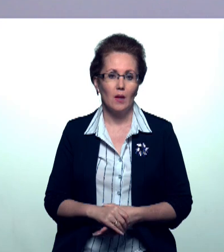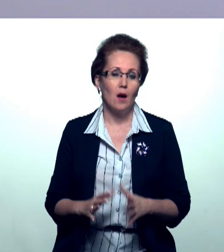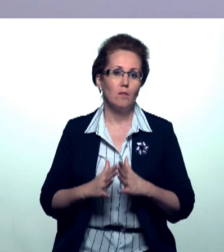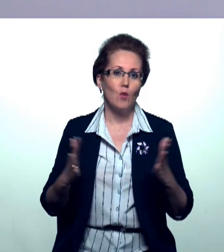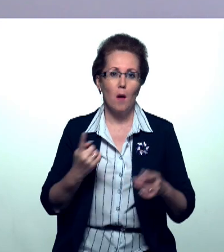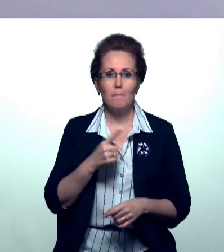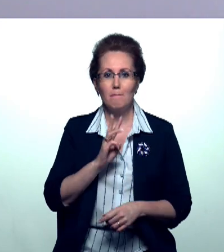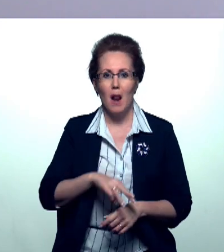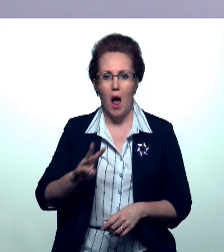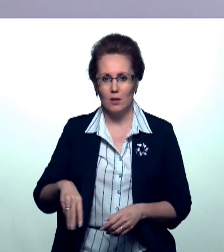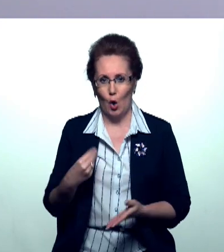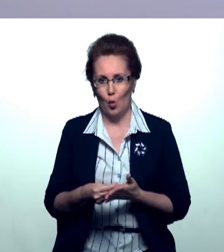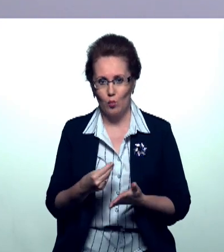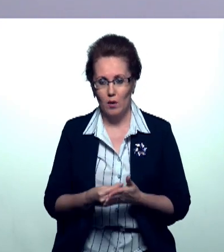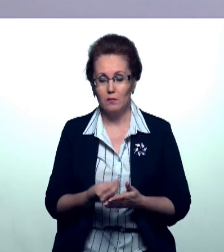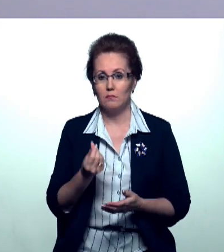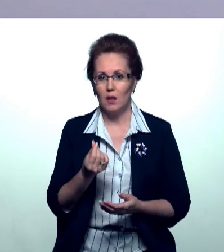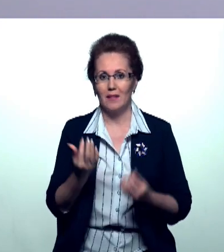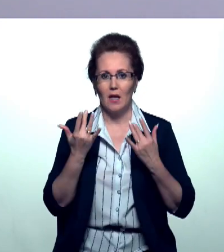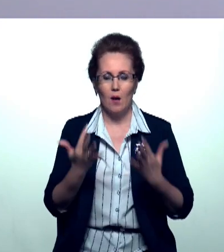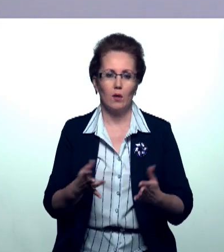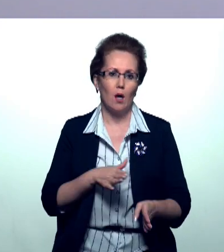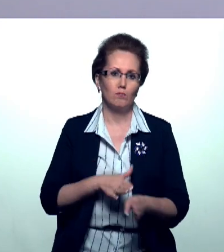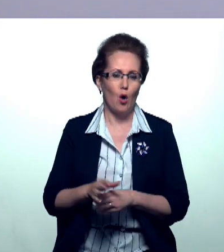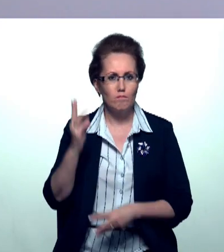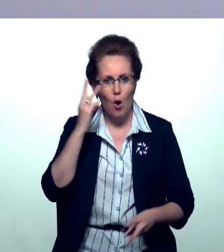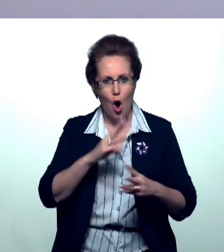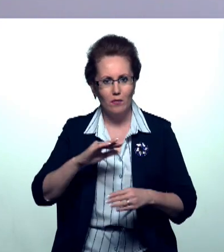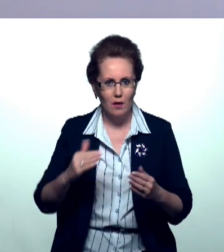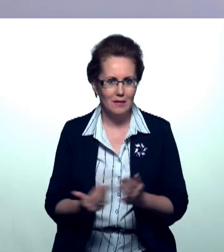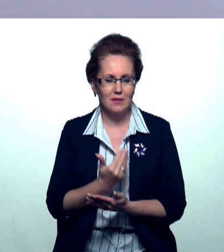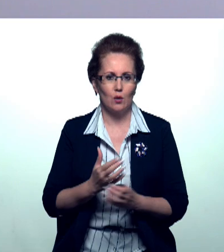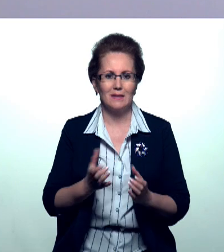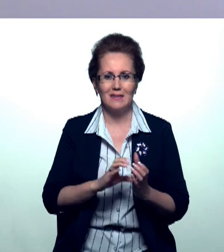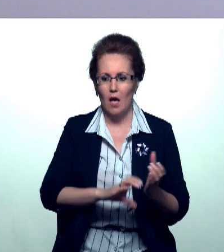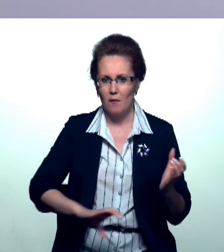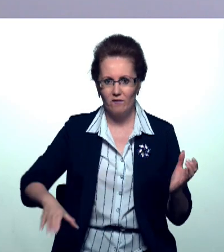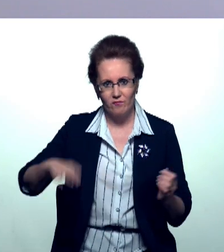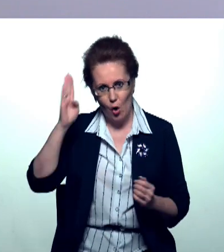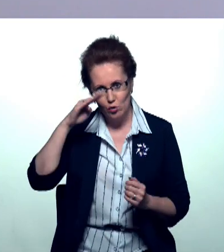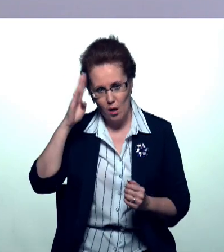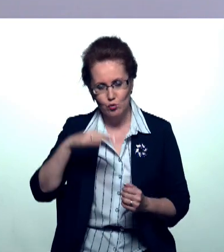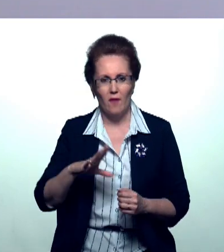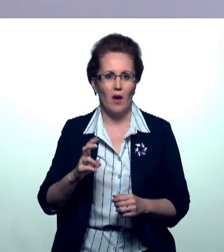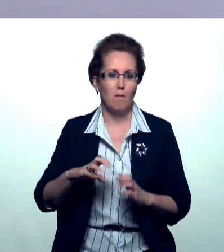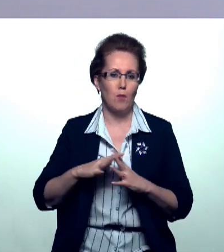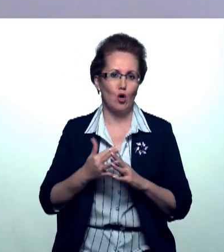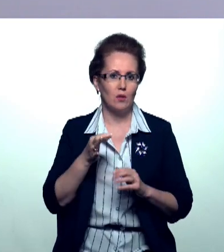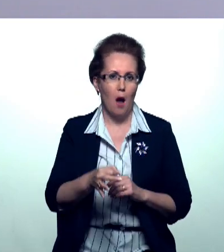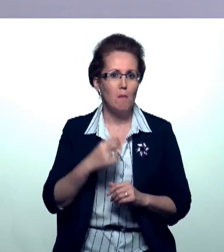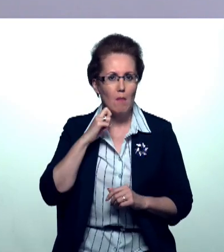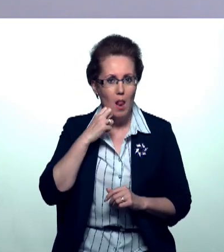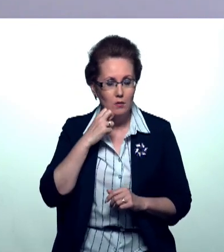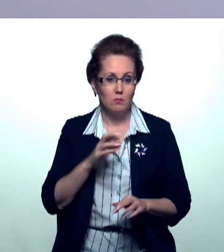Более миллиарда рублей, столько средств требуется на полную модернизацию системы водоснабжения поселка Балезино. Провести ее власти